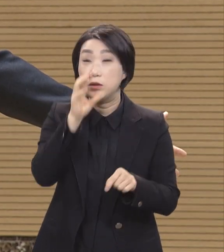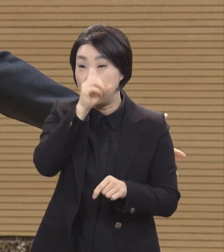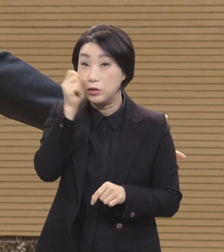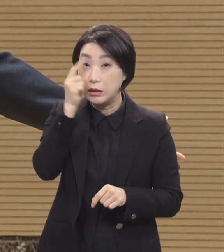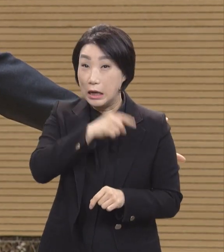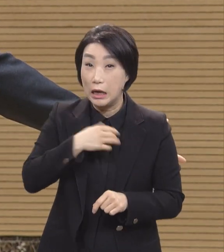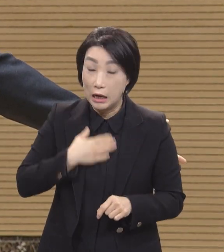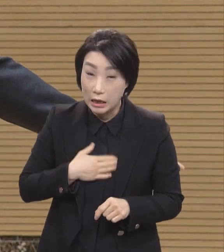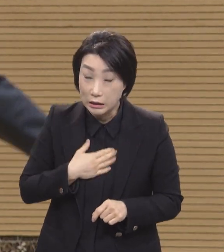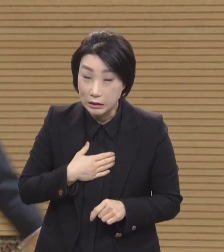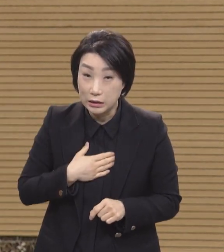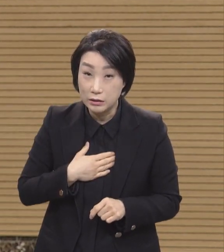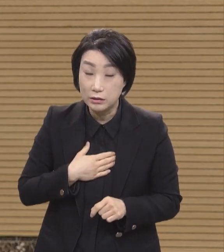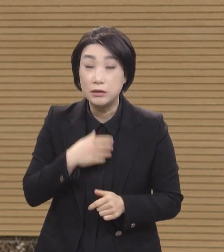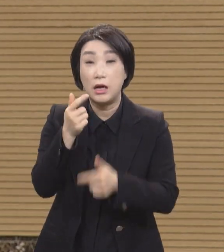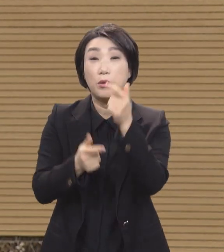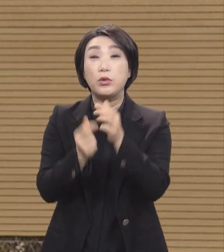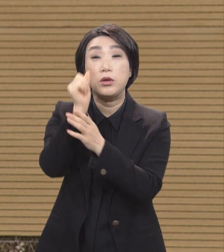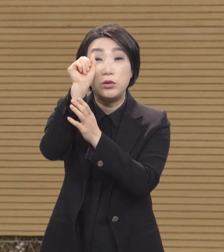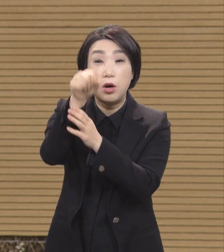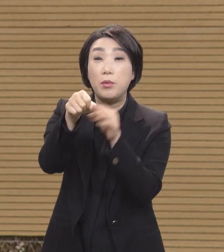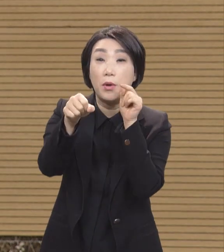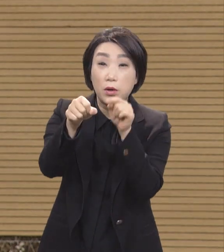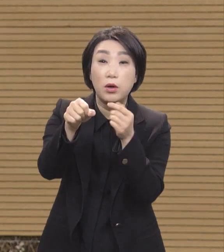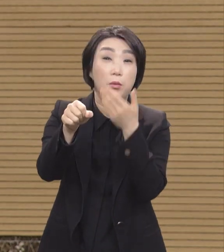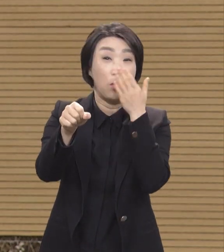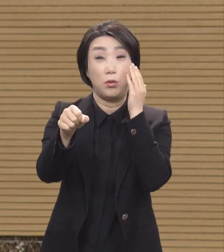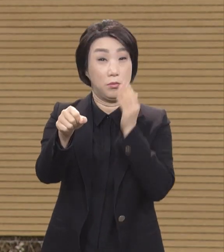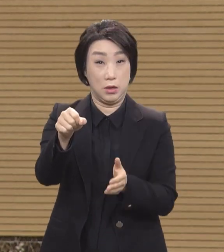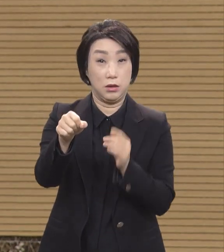선악을 알게 하는 실과는 먹지 마라.